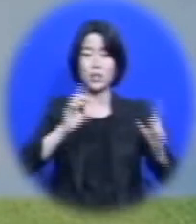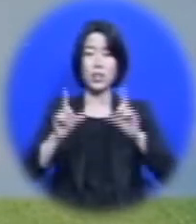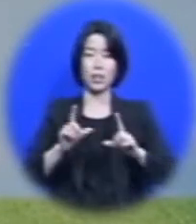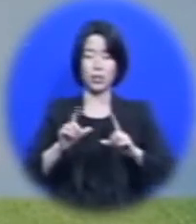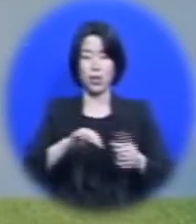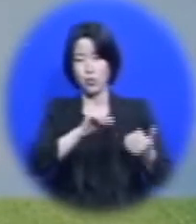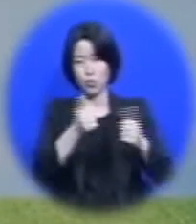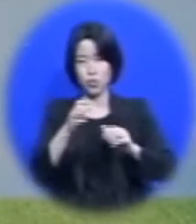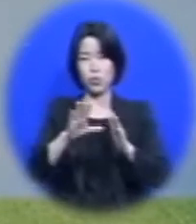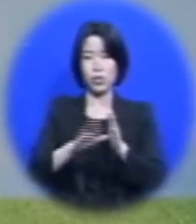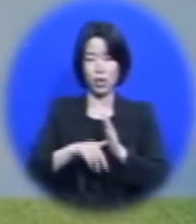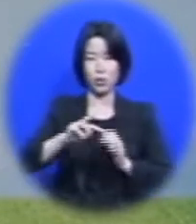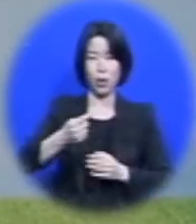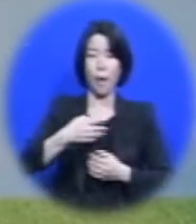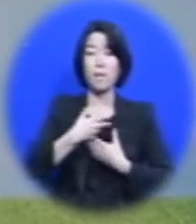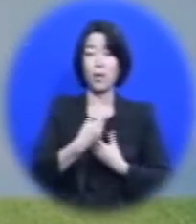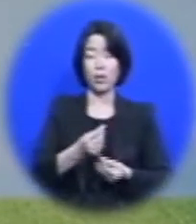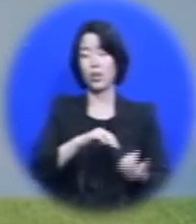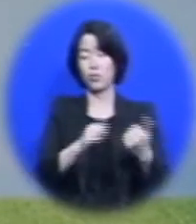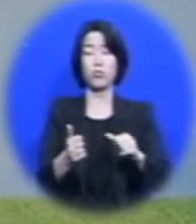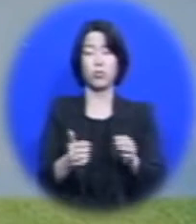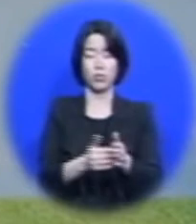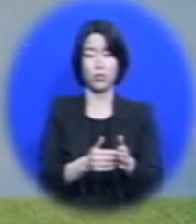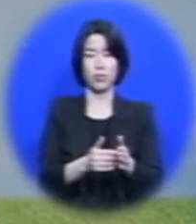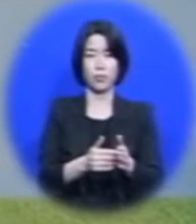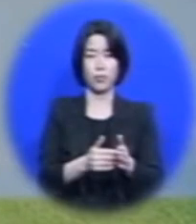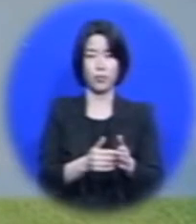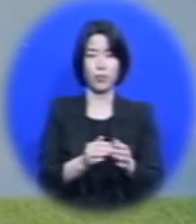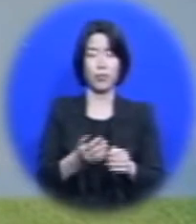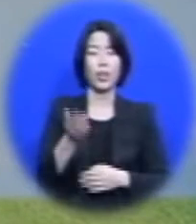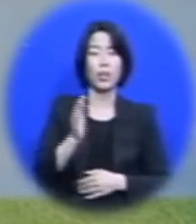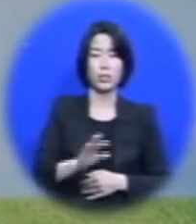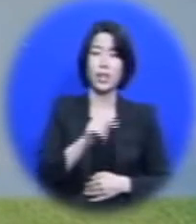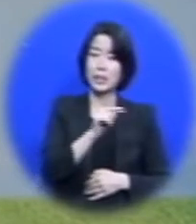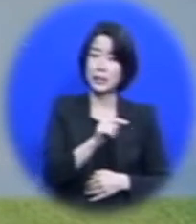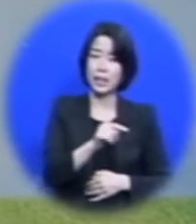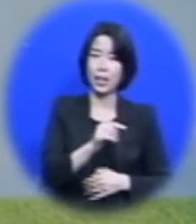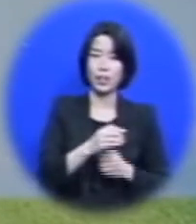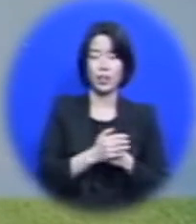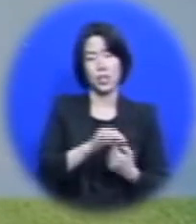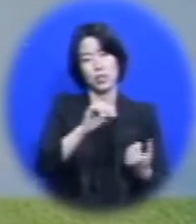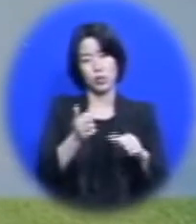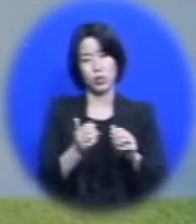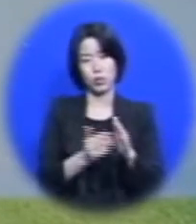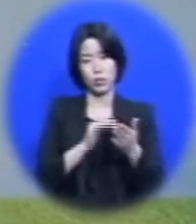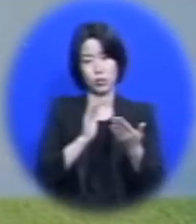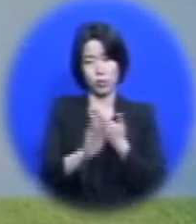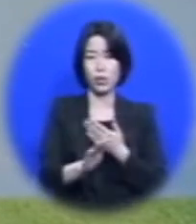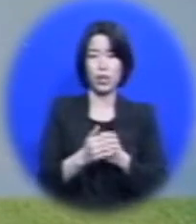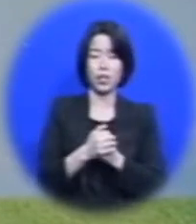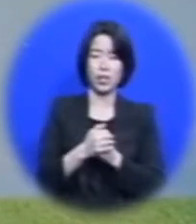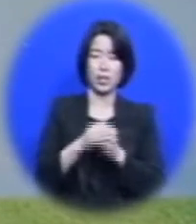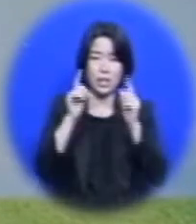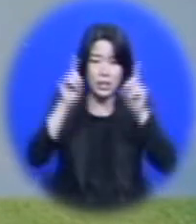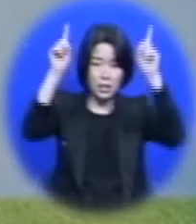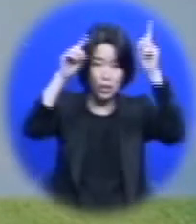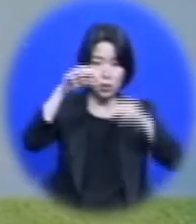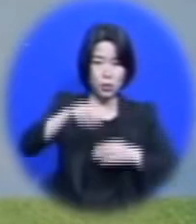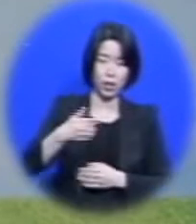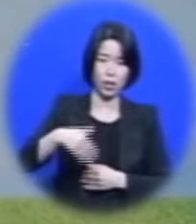그는 아주 편안하게 죽었습니다. 그런데 그가 죽고 난 다음에 지옥에